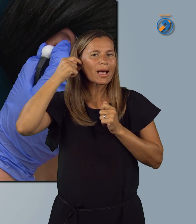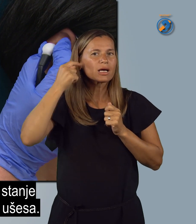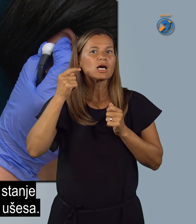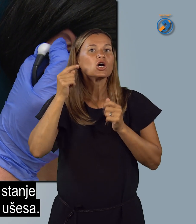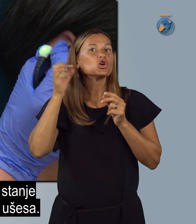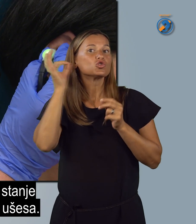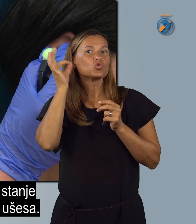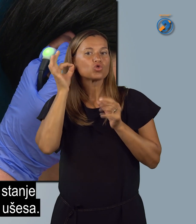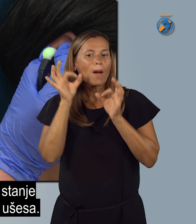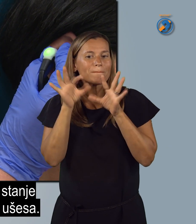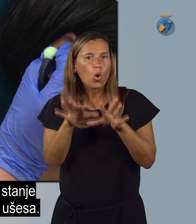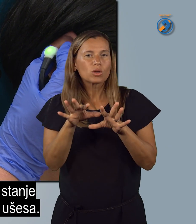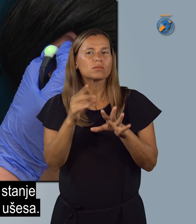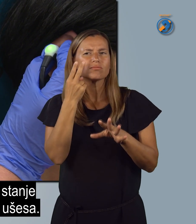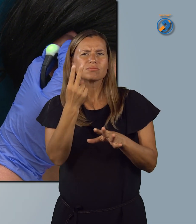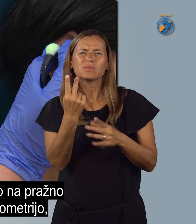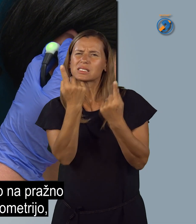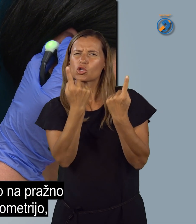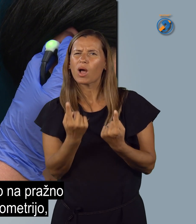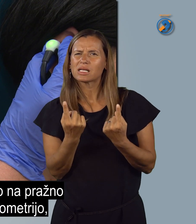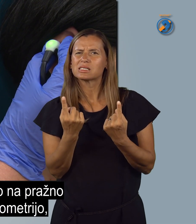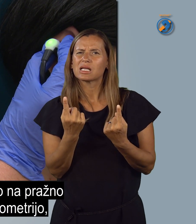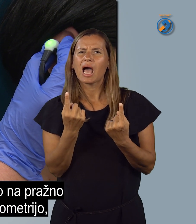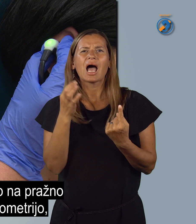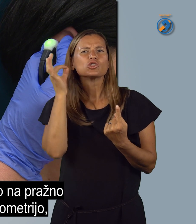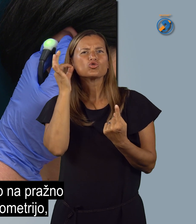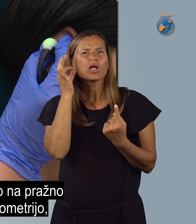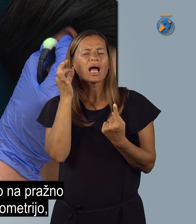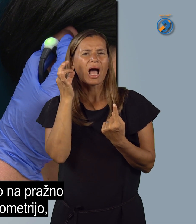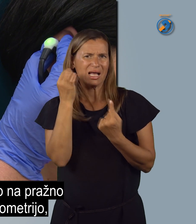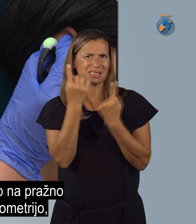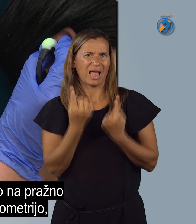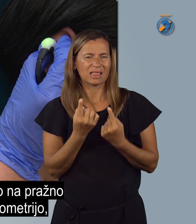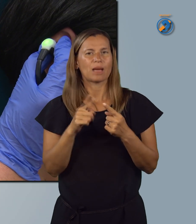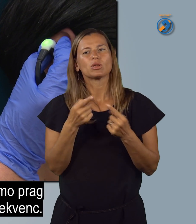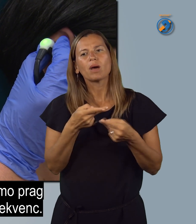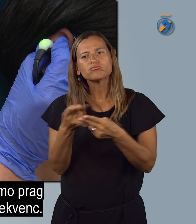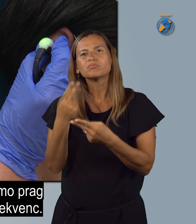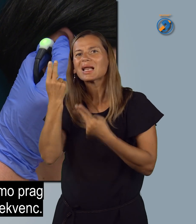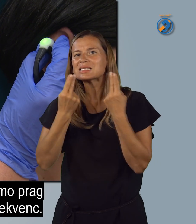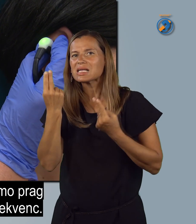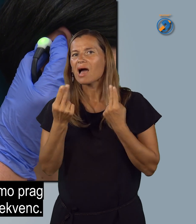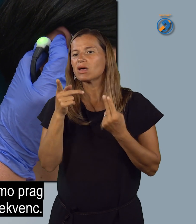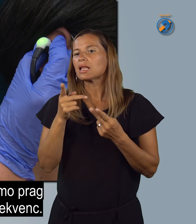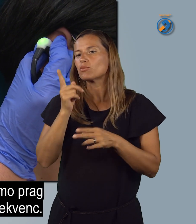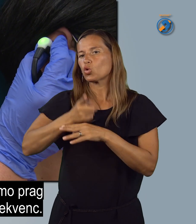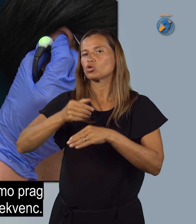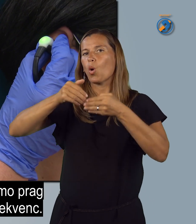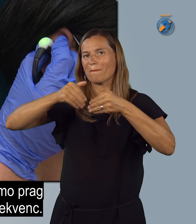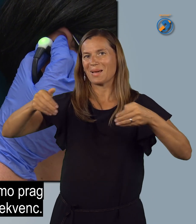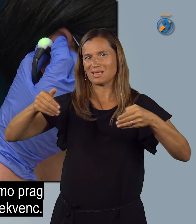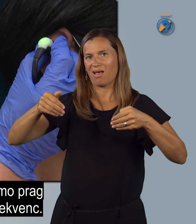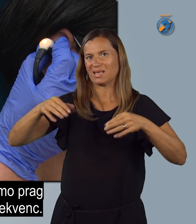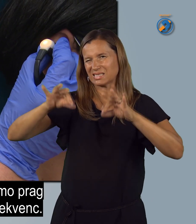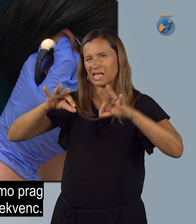pot, ocenimo stanje srednjega ušesa in ga napotimo na pražno tonsko audiometrijo, kjer določimo prag